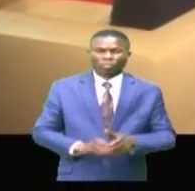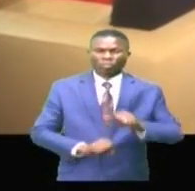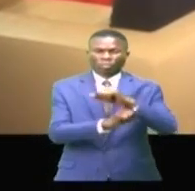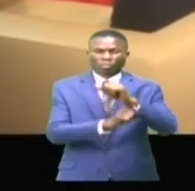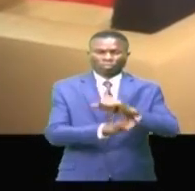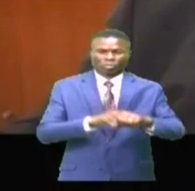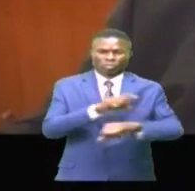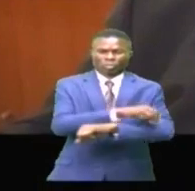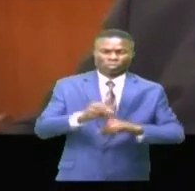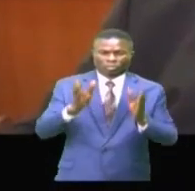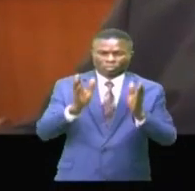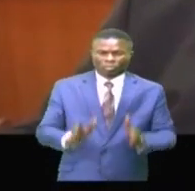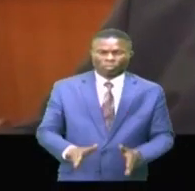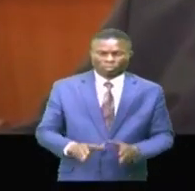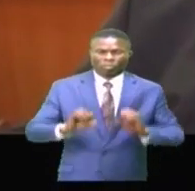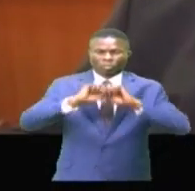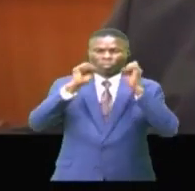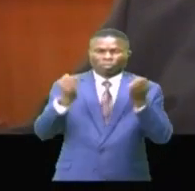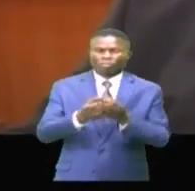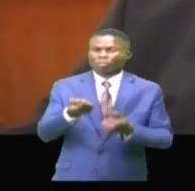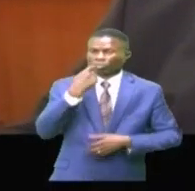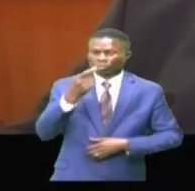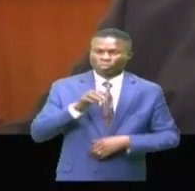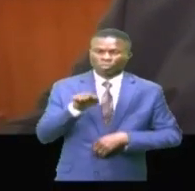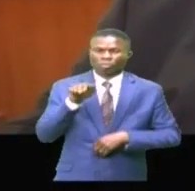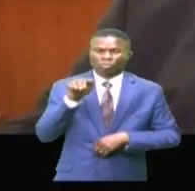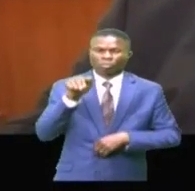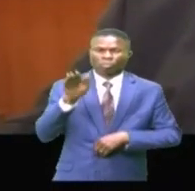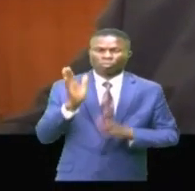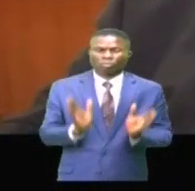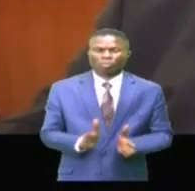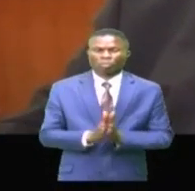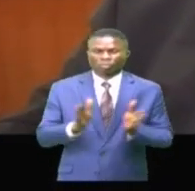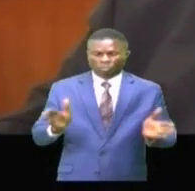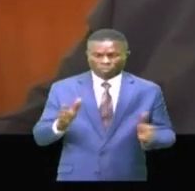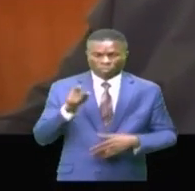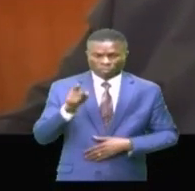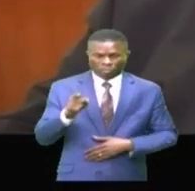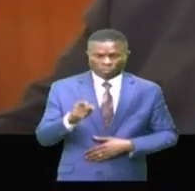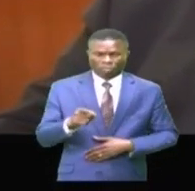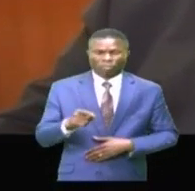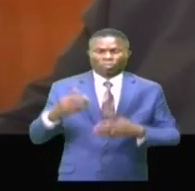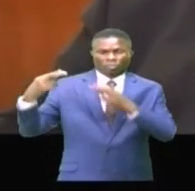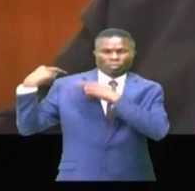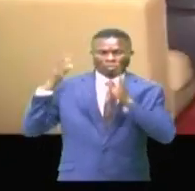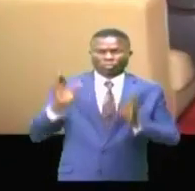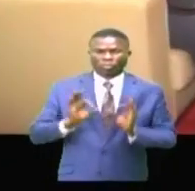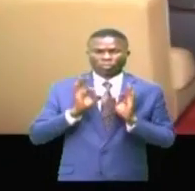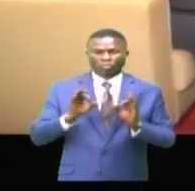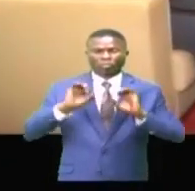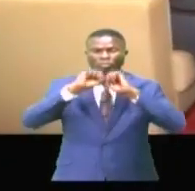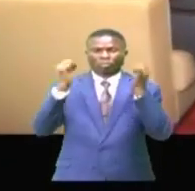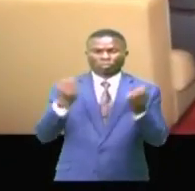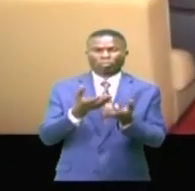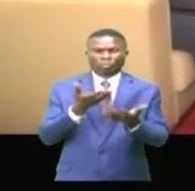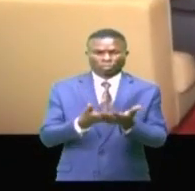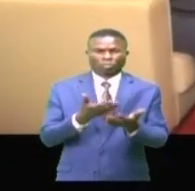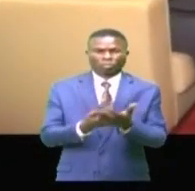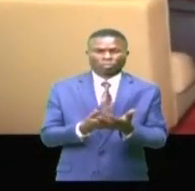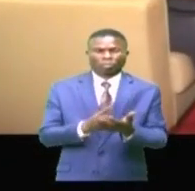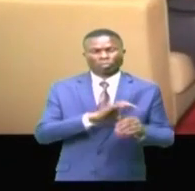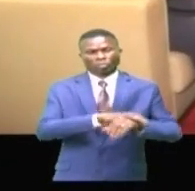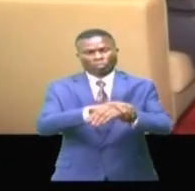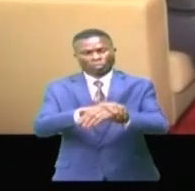pharmacina est-elle hernie et le directeur général gare près de Caen le nouveau propriétaire de cette société a été conduit